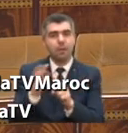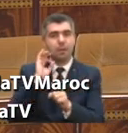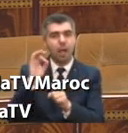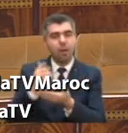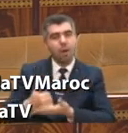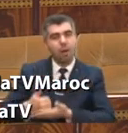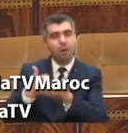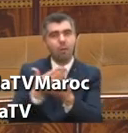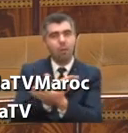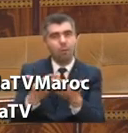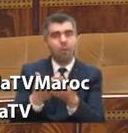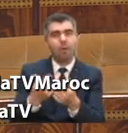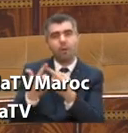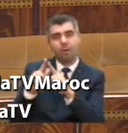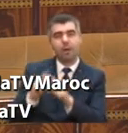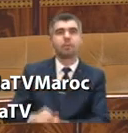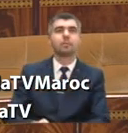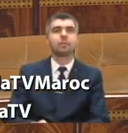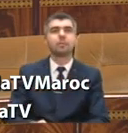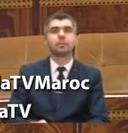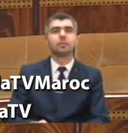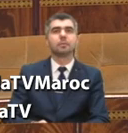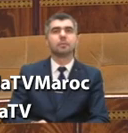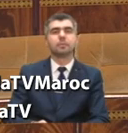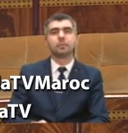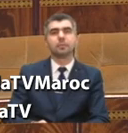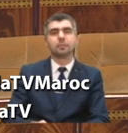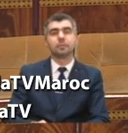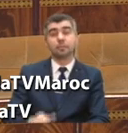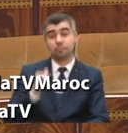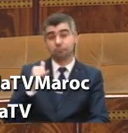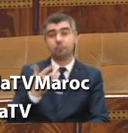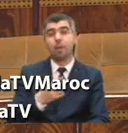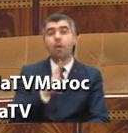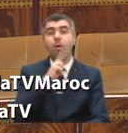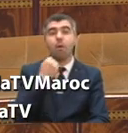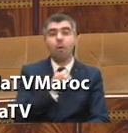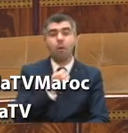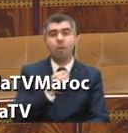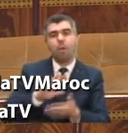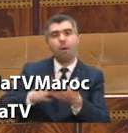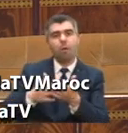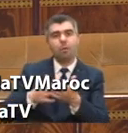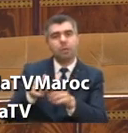حاجيته وصيانة كرامته. في هذا الإطار اتخذت الحكومة مجموعة من التدابير